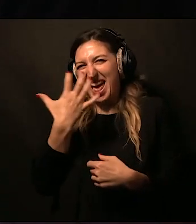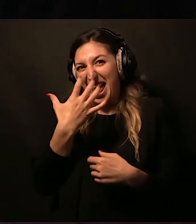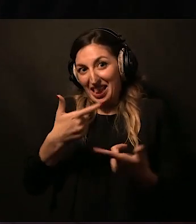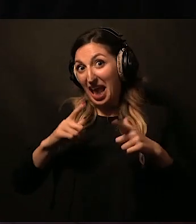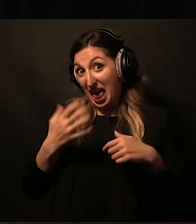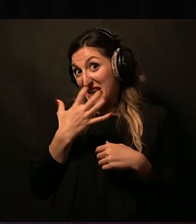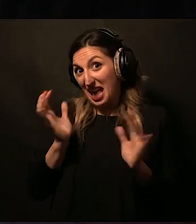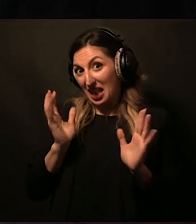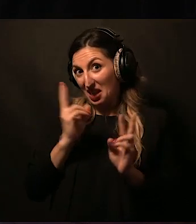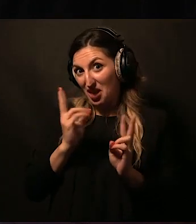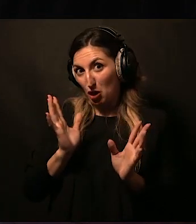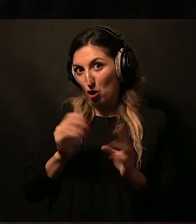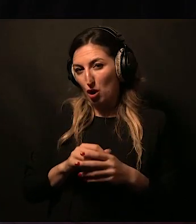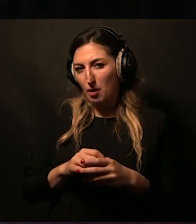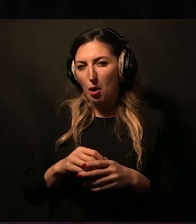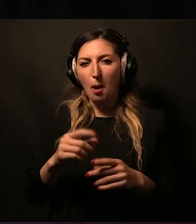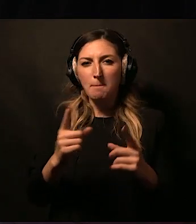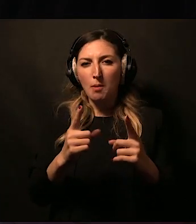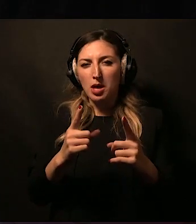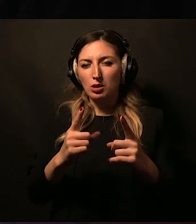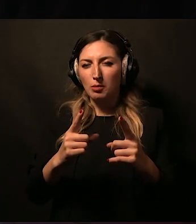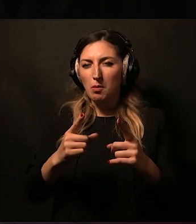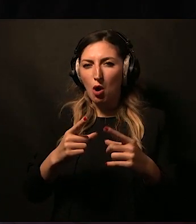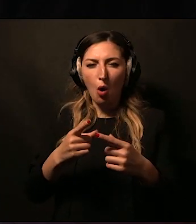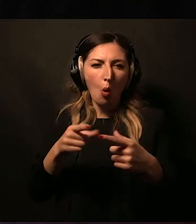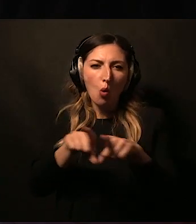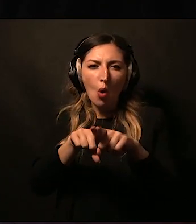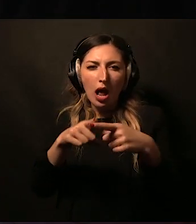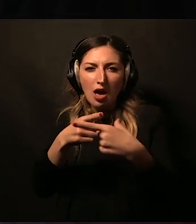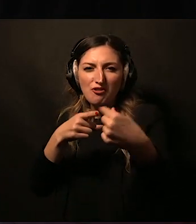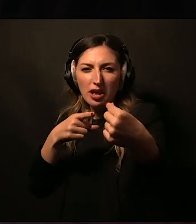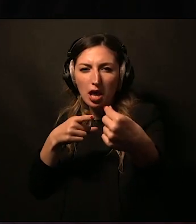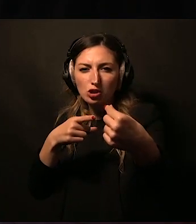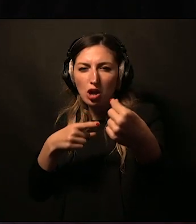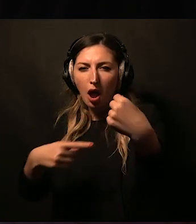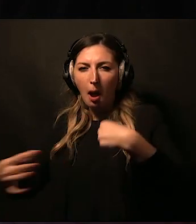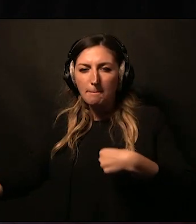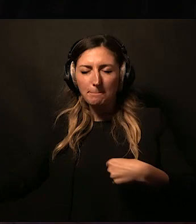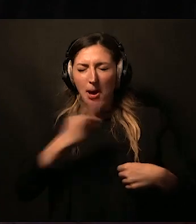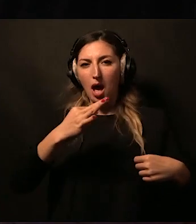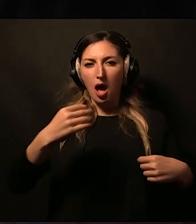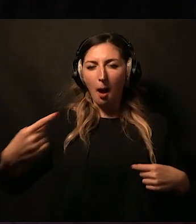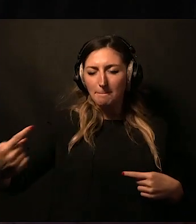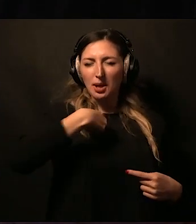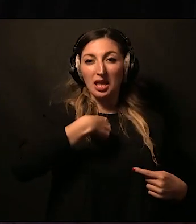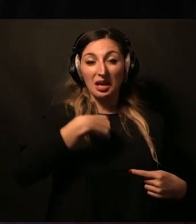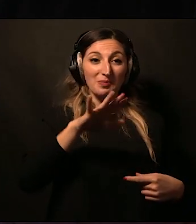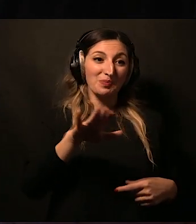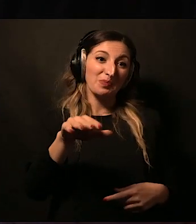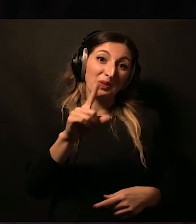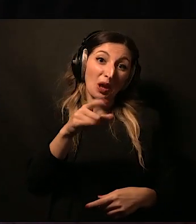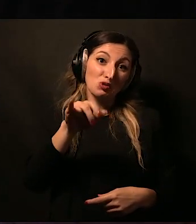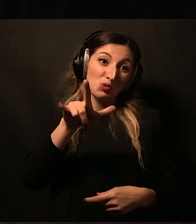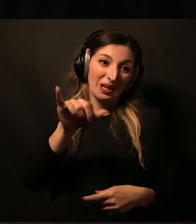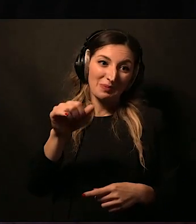fucilata dritto come una freccia mi è arrivato un Giulia Attenta ai fiumi